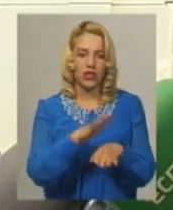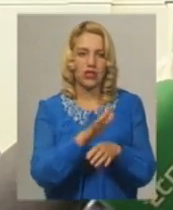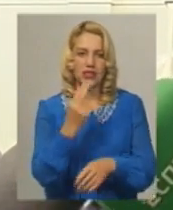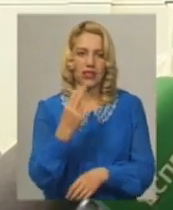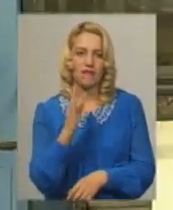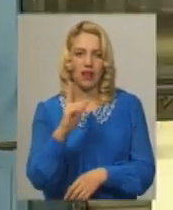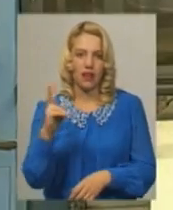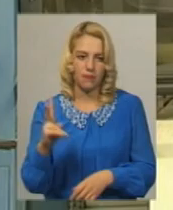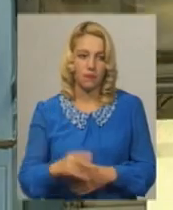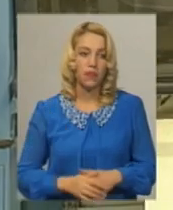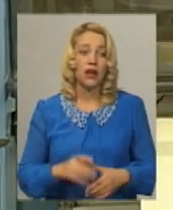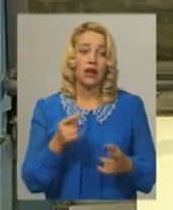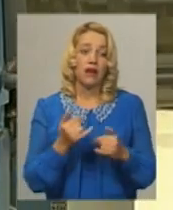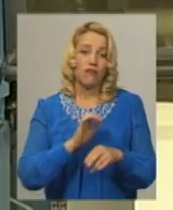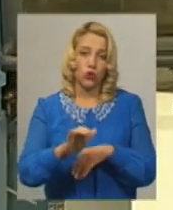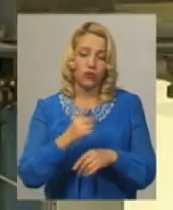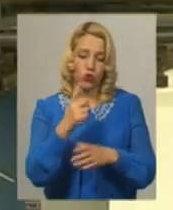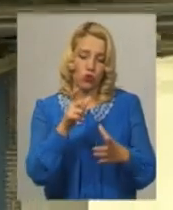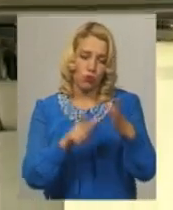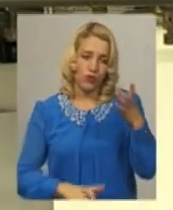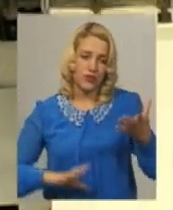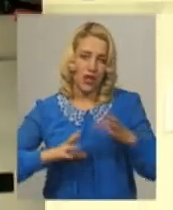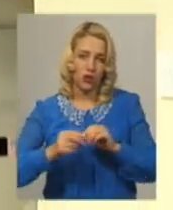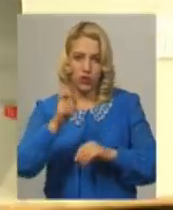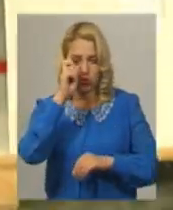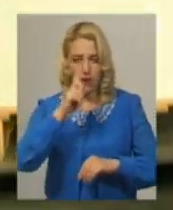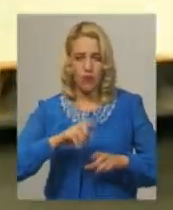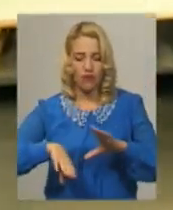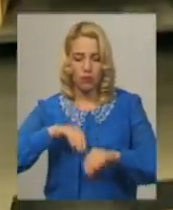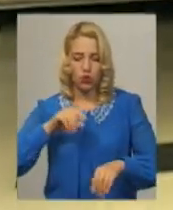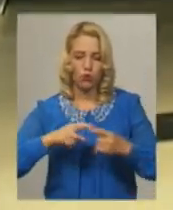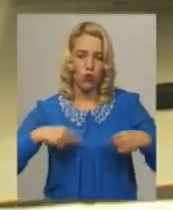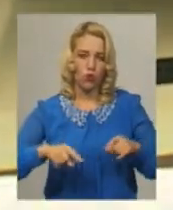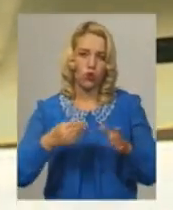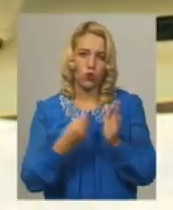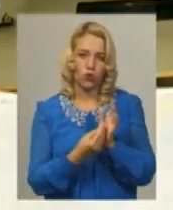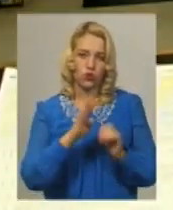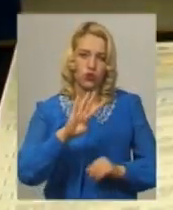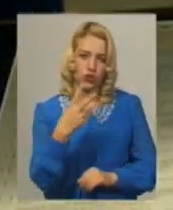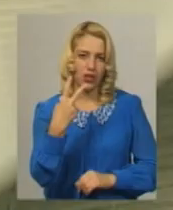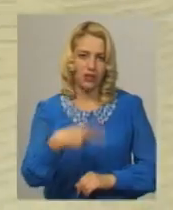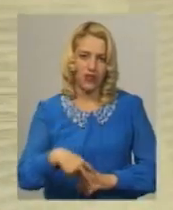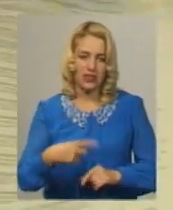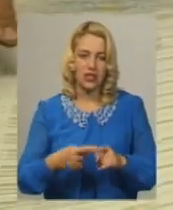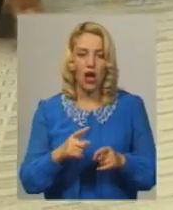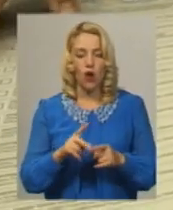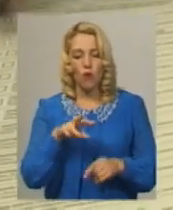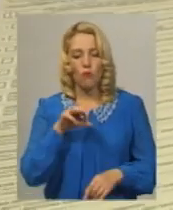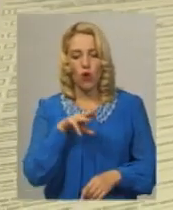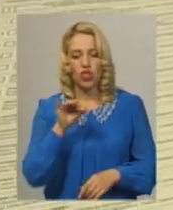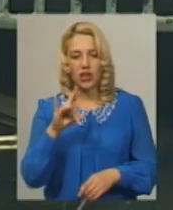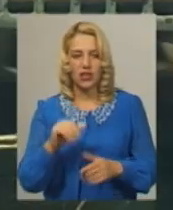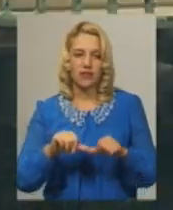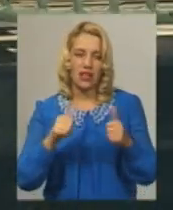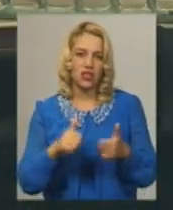виборчої комісії. Виготовлення одного бюлетеня у загальнодержавному виборчому окрузі коштує 4 гривні 20 копійок. У мажоритарних залежно від